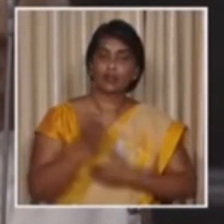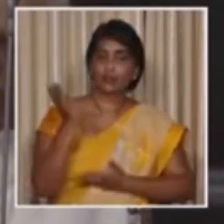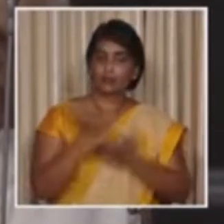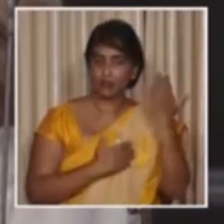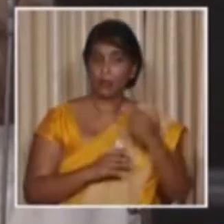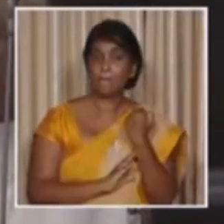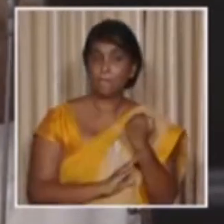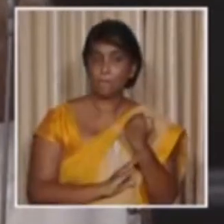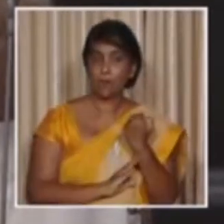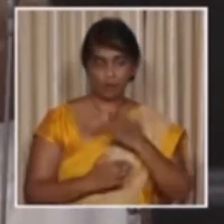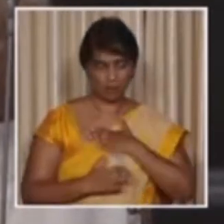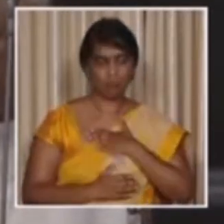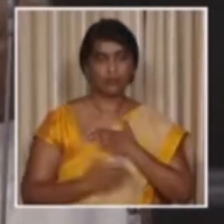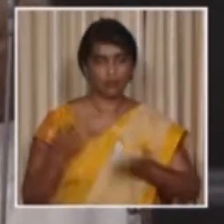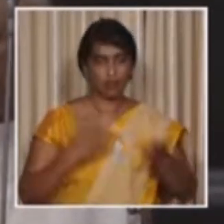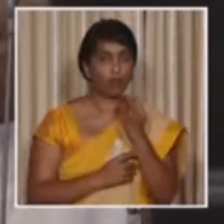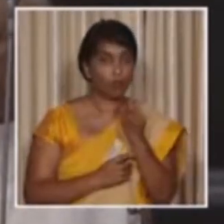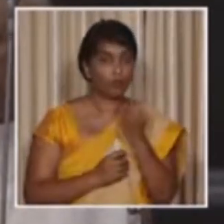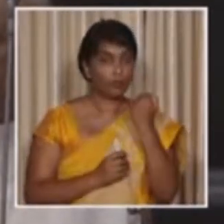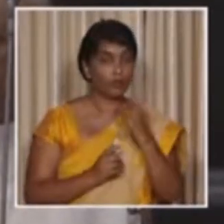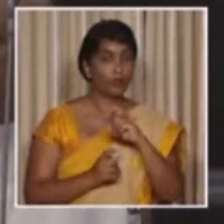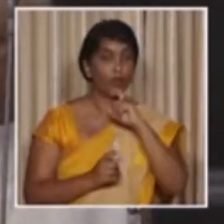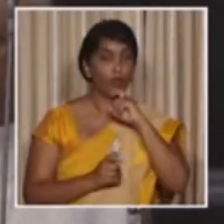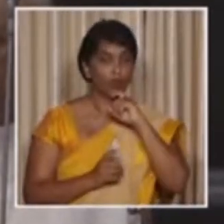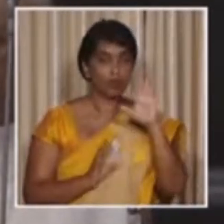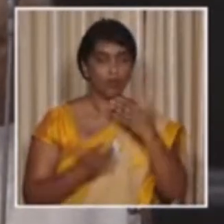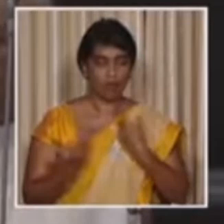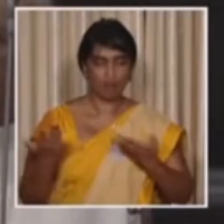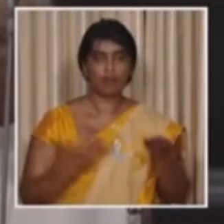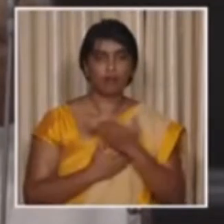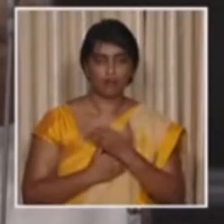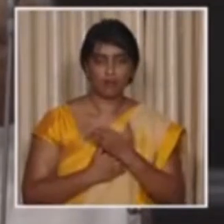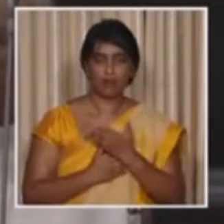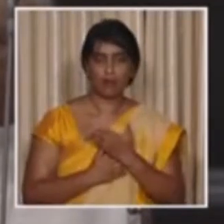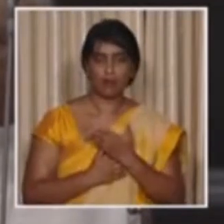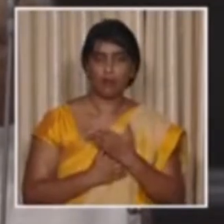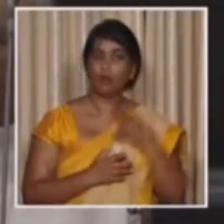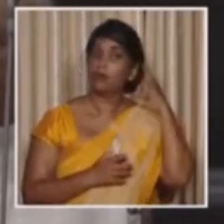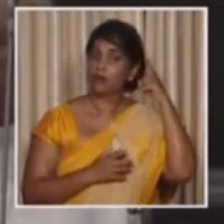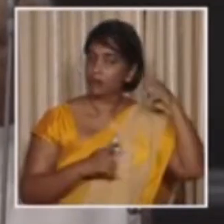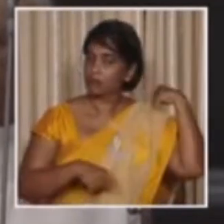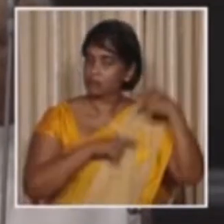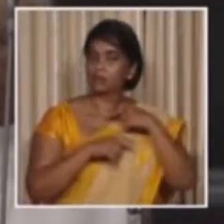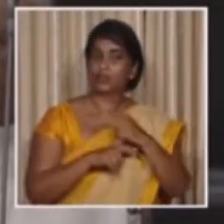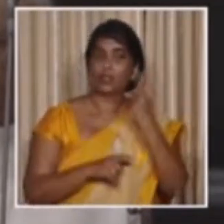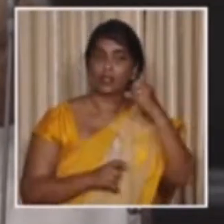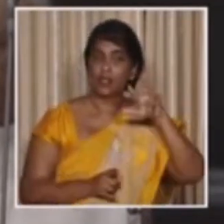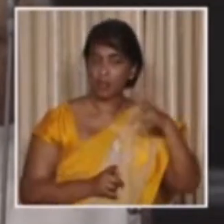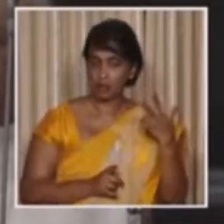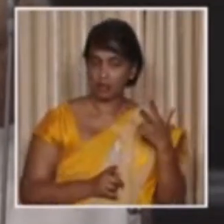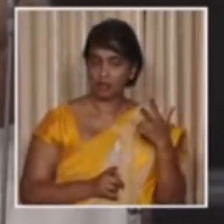මේ බලයේ තියෙන අපිට මුදල් බලයේ තියෙන ශ්‍රේෂ්ඨාධිකරණය අපිට මැග්නා කාට එකේ ඉඳන්